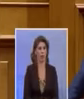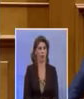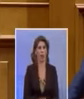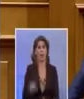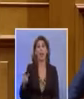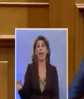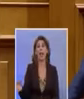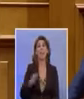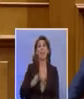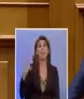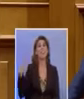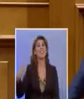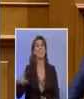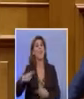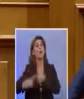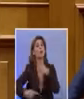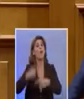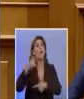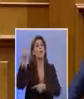Δεν μας είπατε ποια είναι τα δικά σας βιώματα.